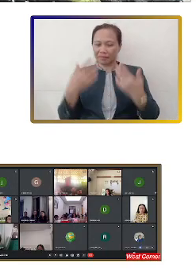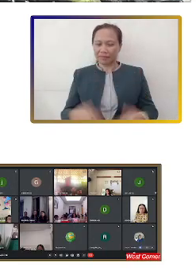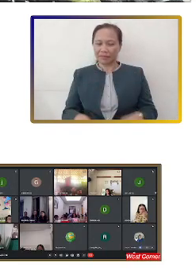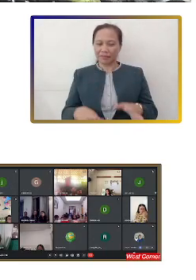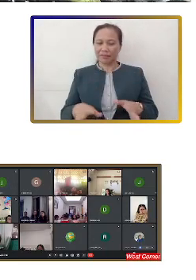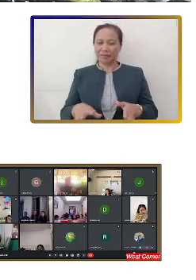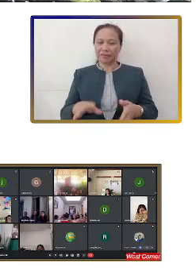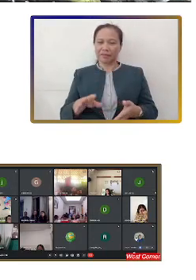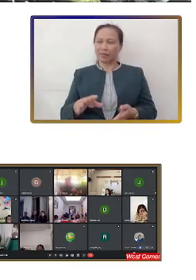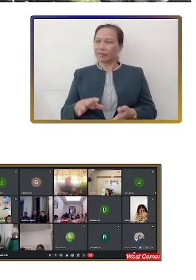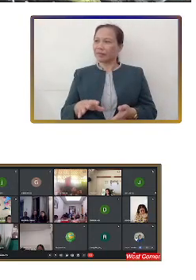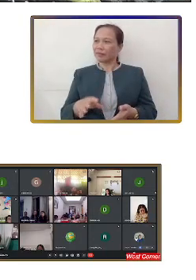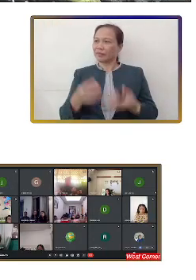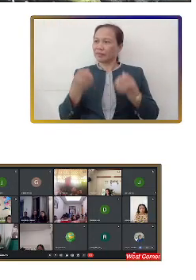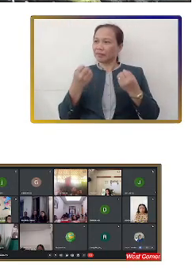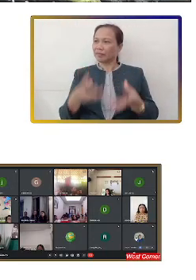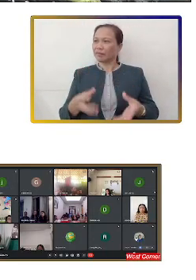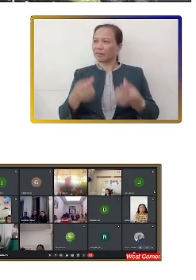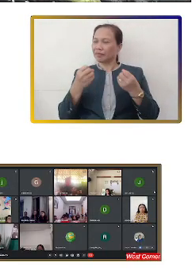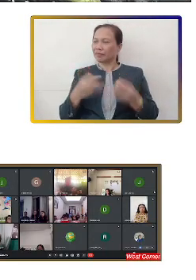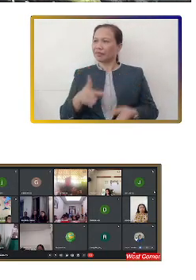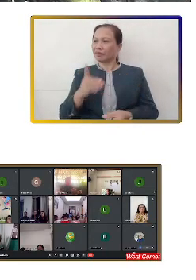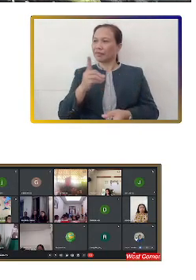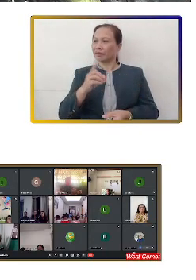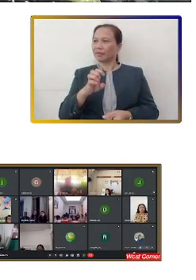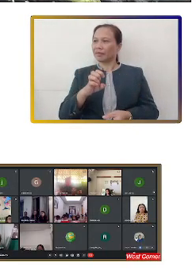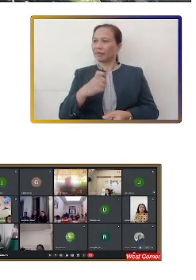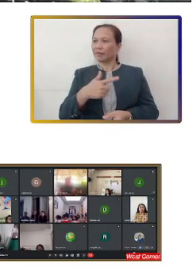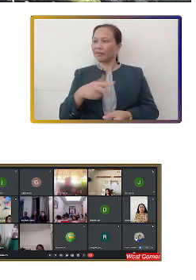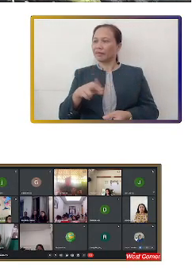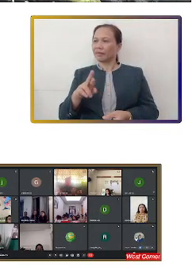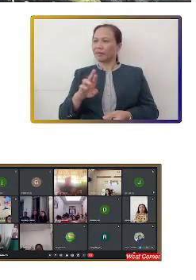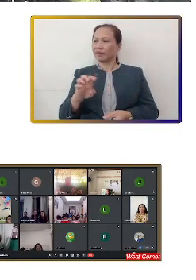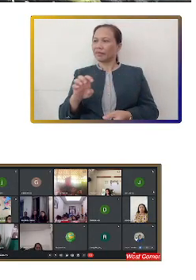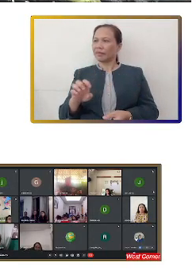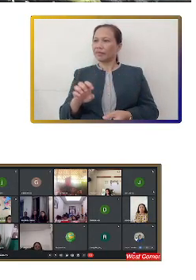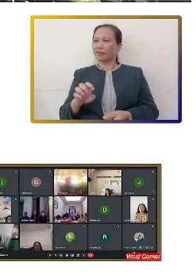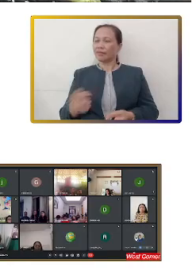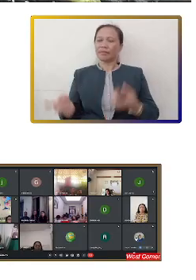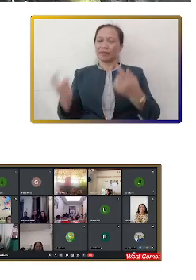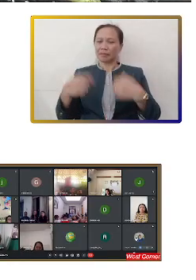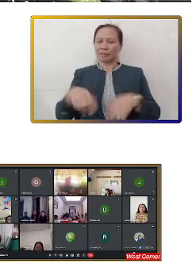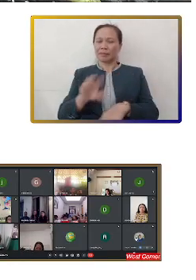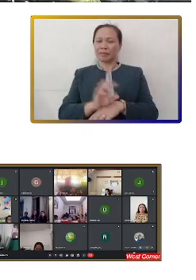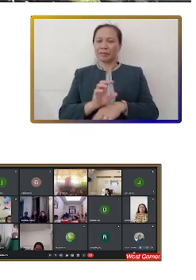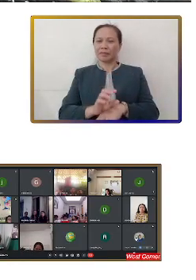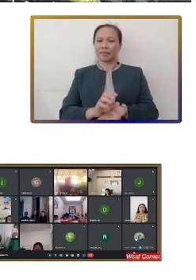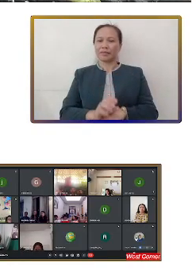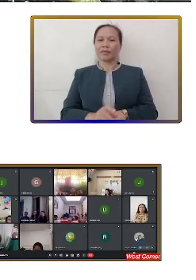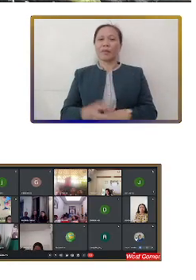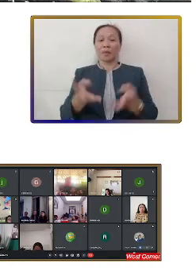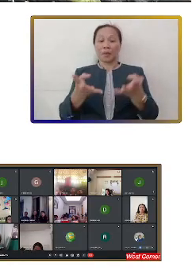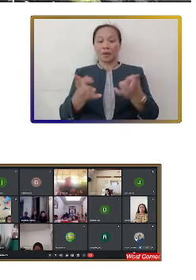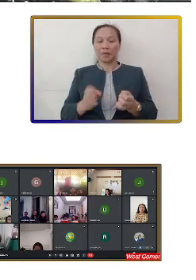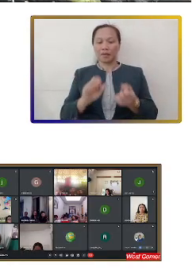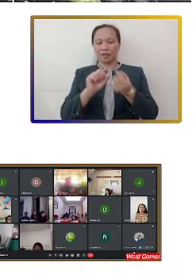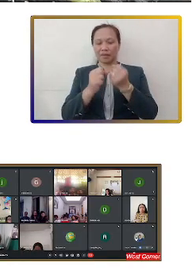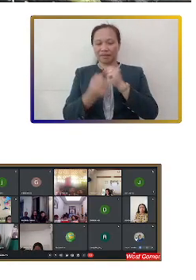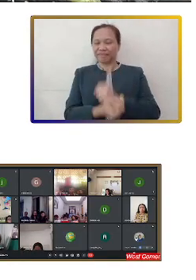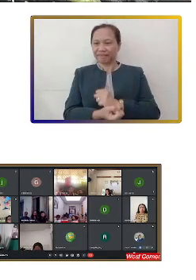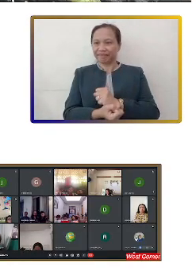you know, pagpasok sa simbahan, gusto nilang baguhin yung simbahan. Pag binago nila yung simbahan, sino na ang